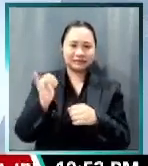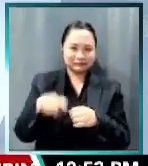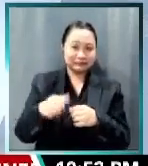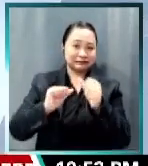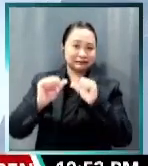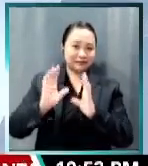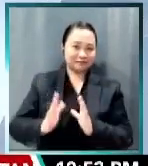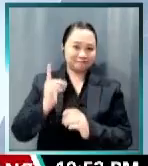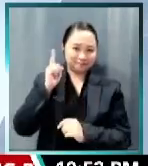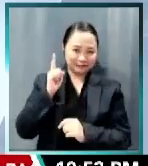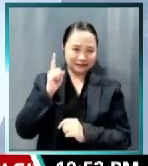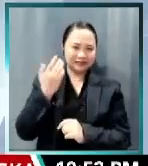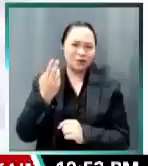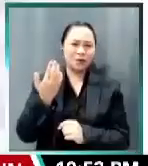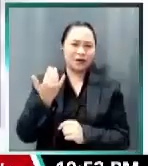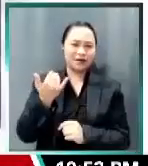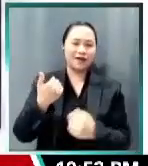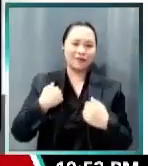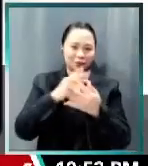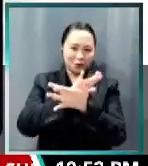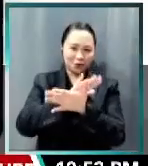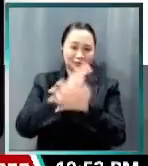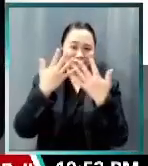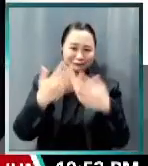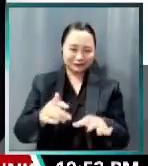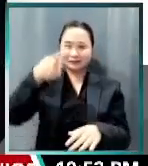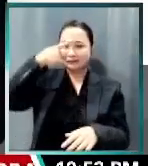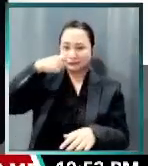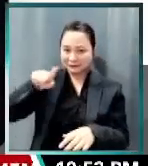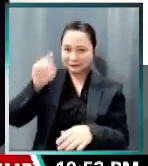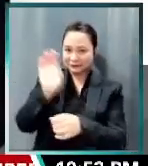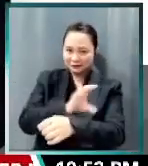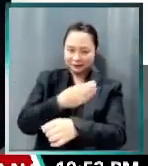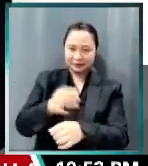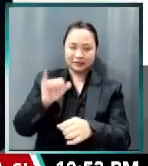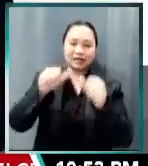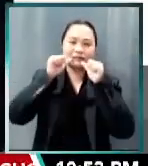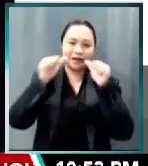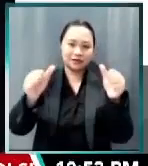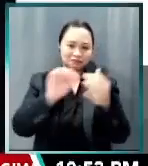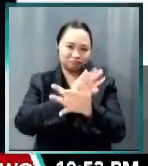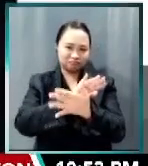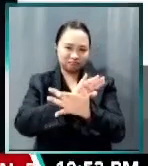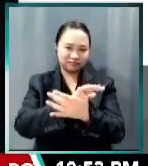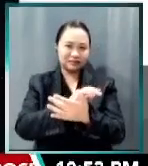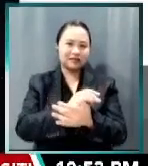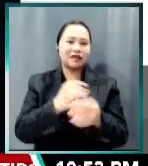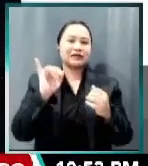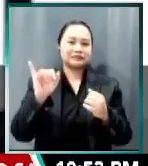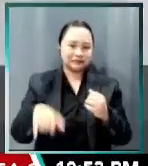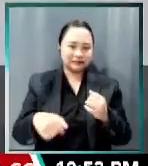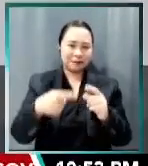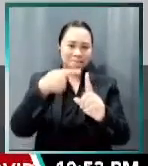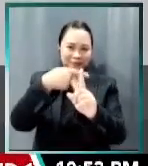ng concert sa Thailand. Sa announcement ng kanyang agency, nagpositibo sa test si Siwon na requirement para sa kanilang